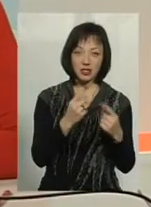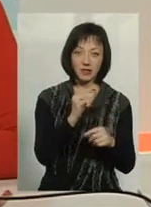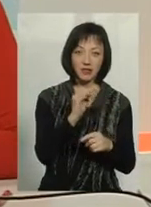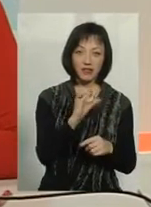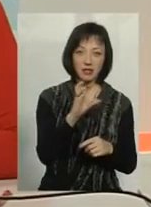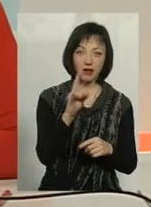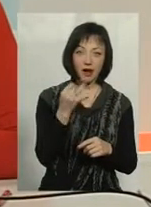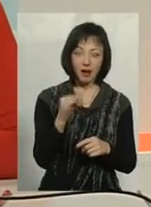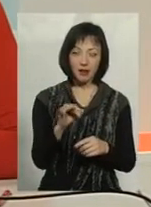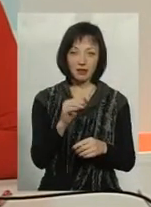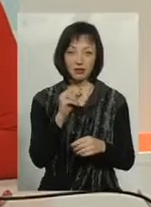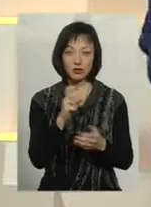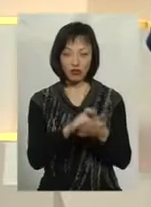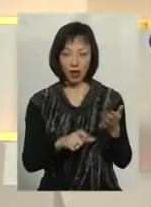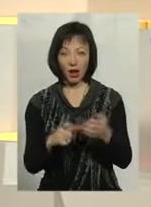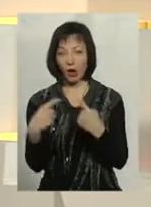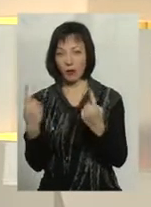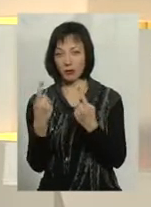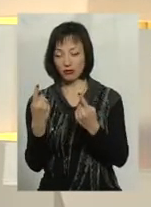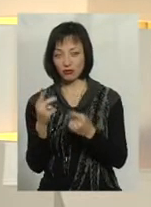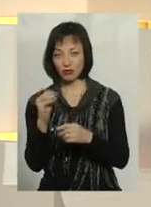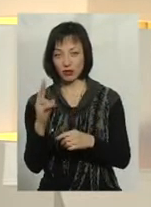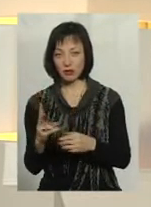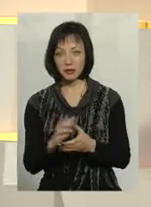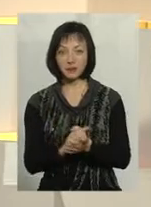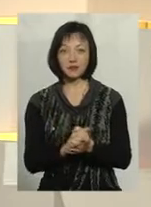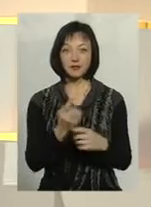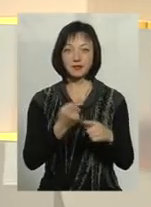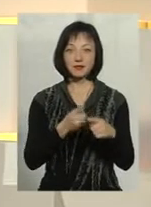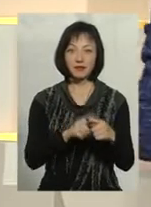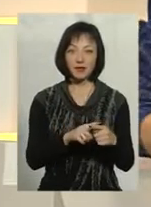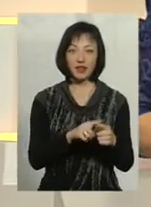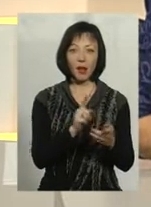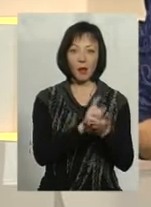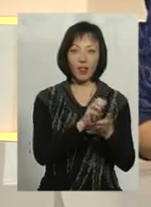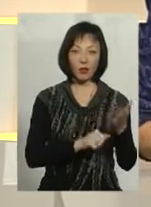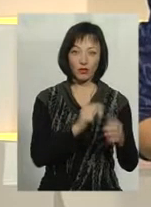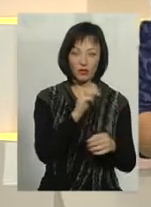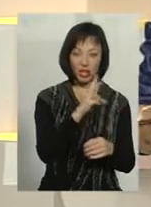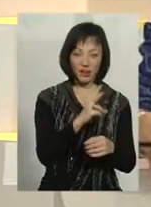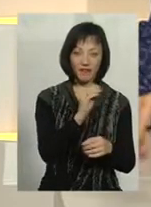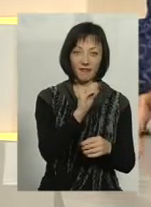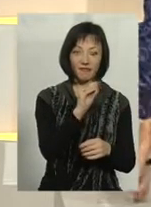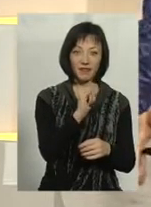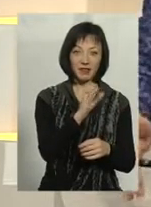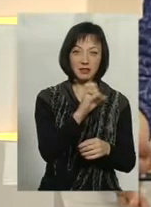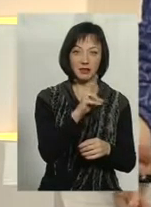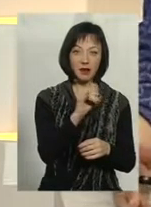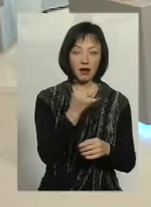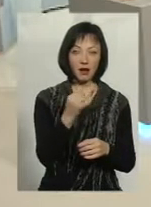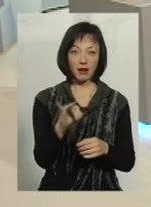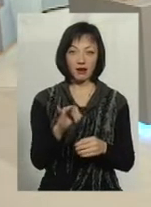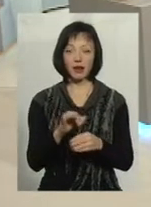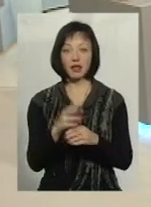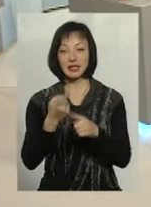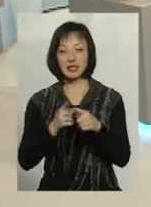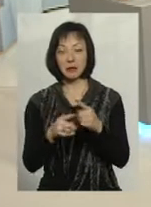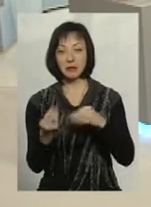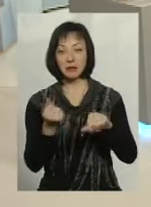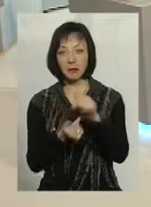прикладу, чеки, як побудовані чеки, так? Сама структура чека, котрий ви друкуєте. Або, скажімо,